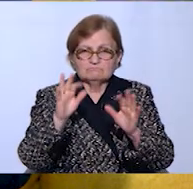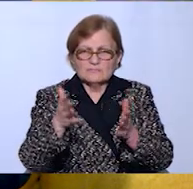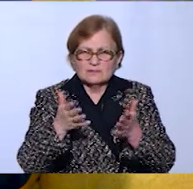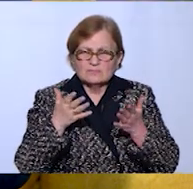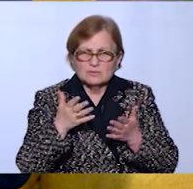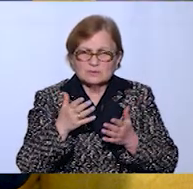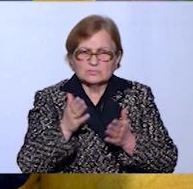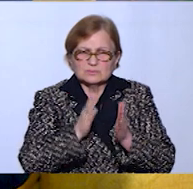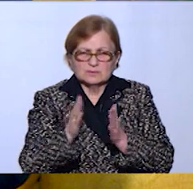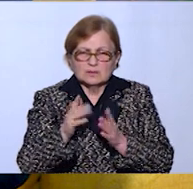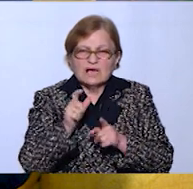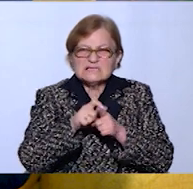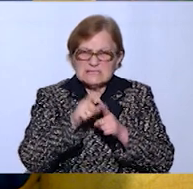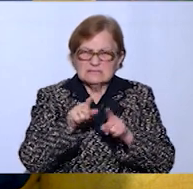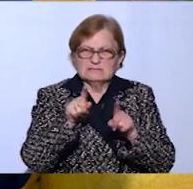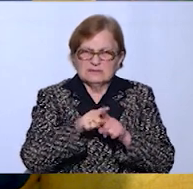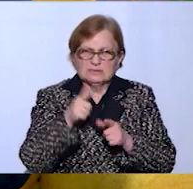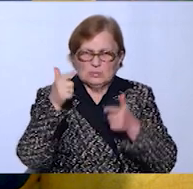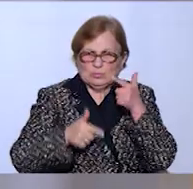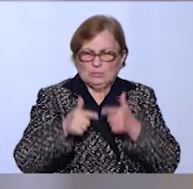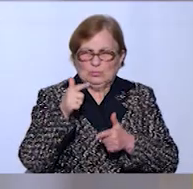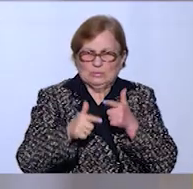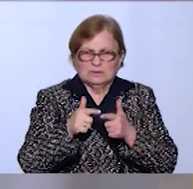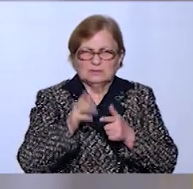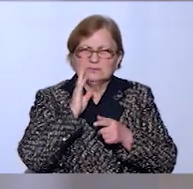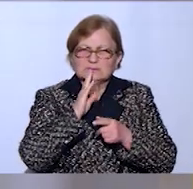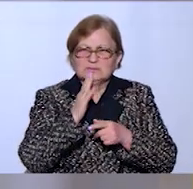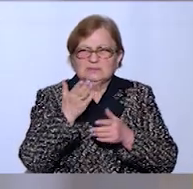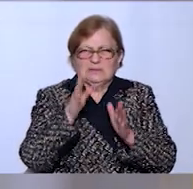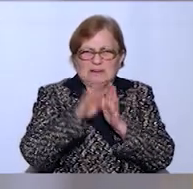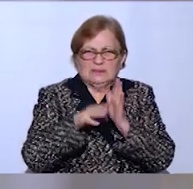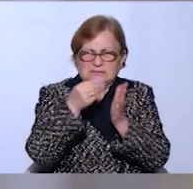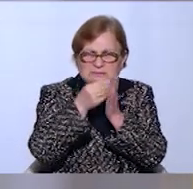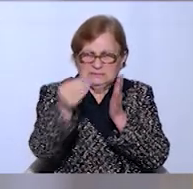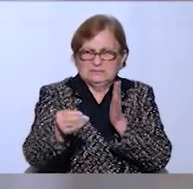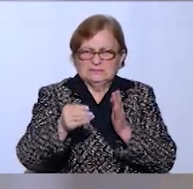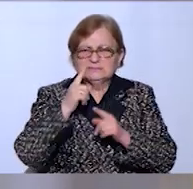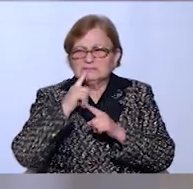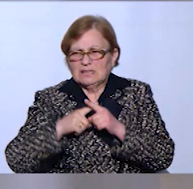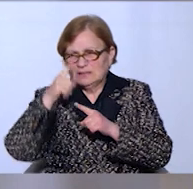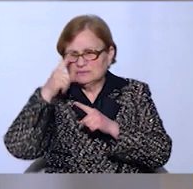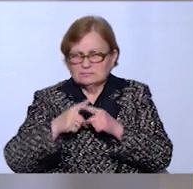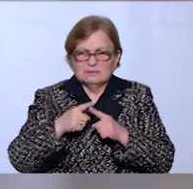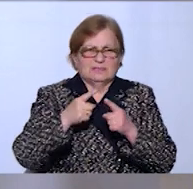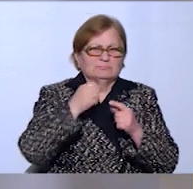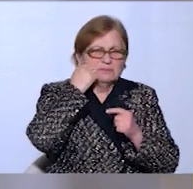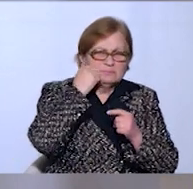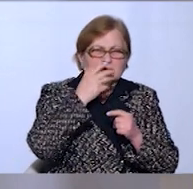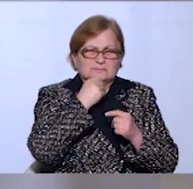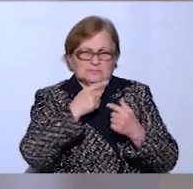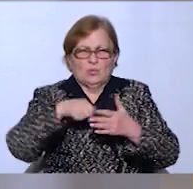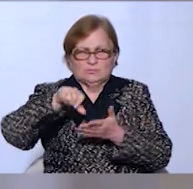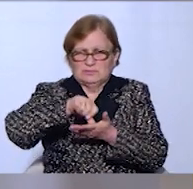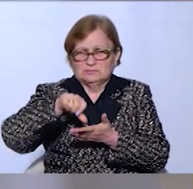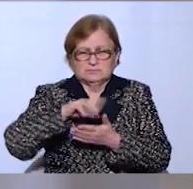შემდეგ. თუმცა აუცილებელი აღნიშნოთ, რომ თუკი ესეთი ქცევები, თქვათ, ადრეც ფიქსირდებოდა და ამას უმკლავდებოდა მშობელი,